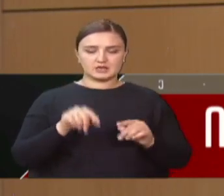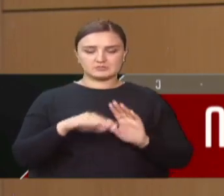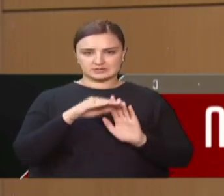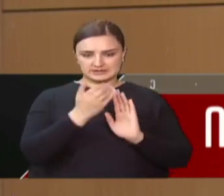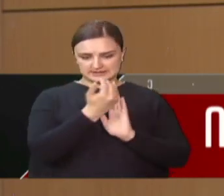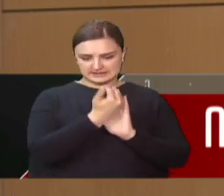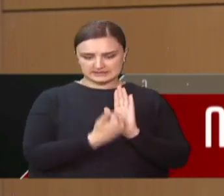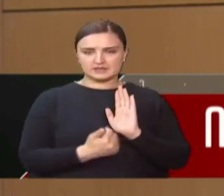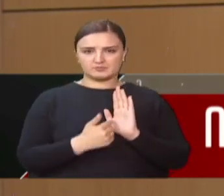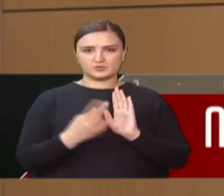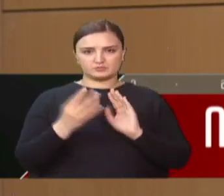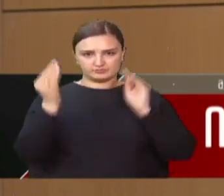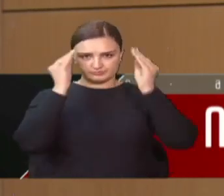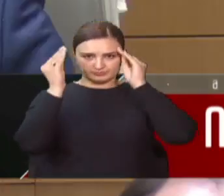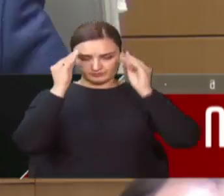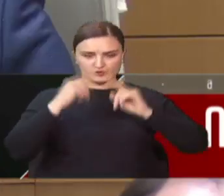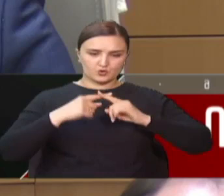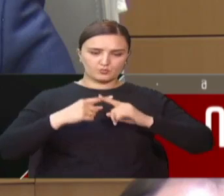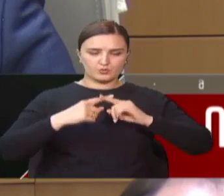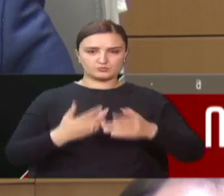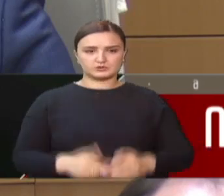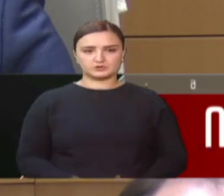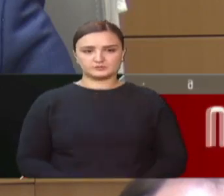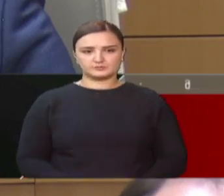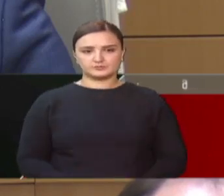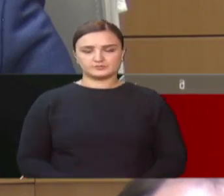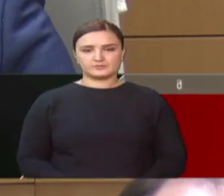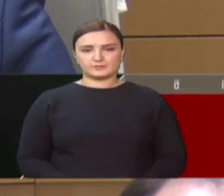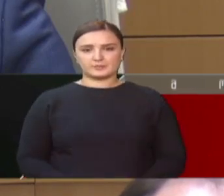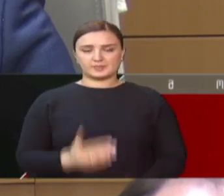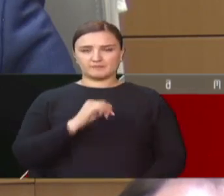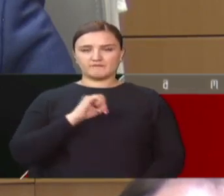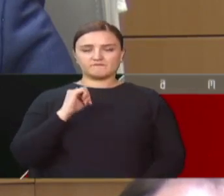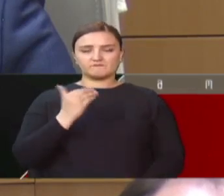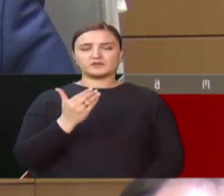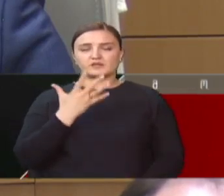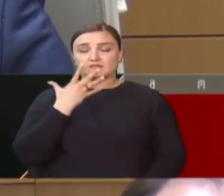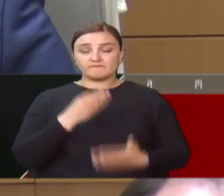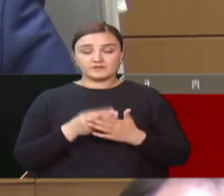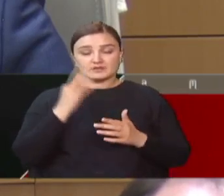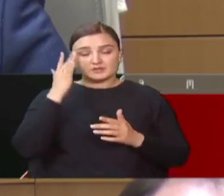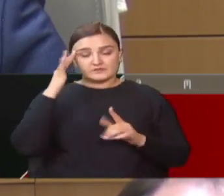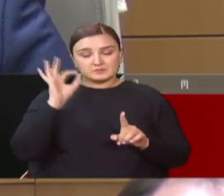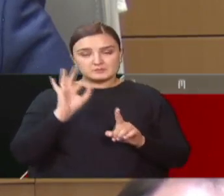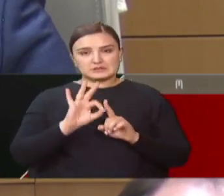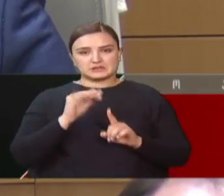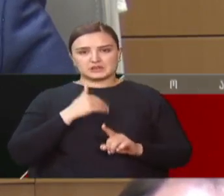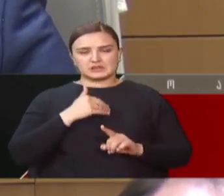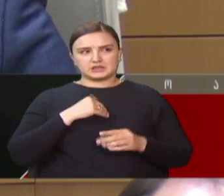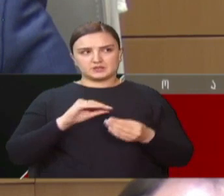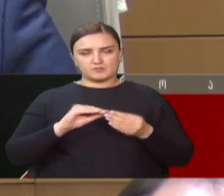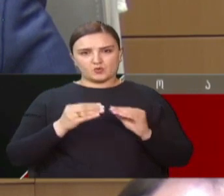სიებით გადავდგათ ნაბიჯები კომპრომისისკენ. თქვენი თვითმიზანია არ შესრულდეს 12 პუნქტი, დაბრკოლებები